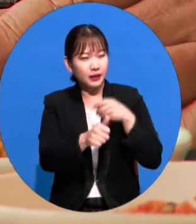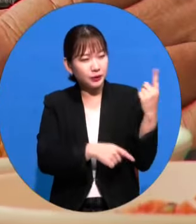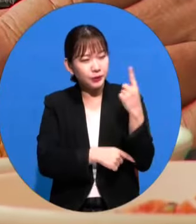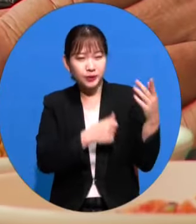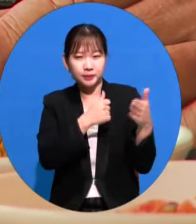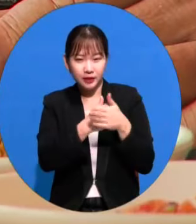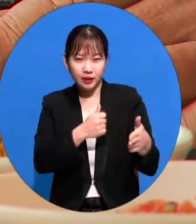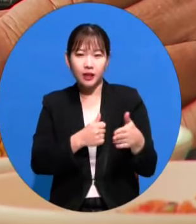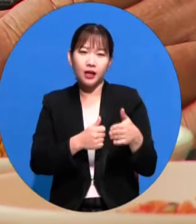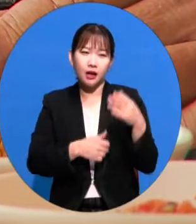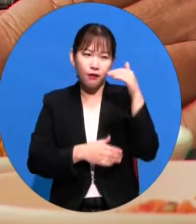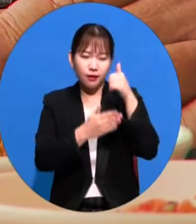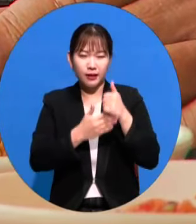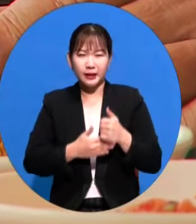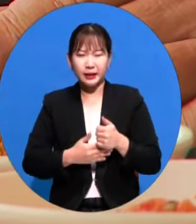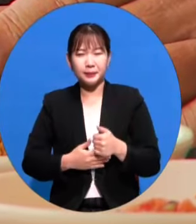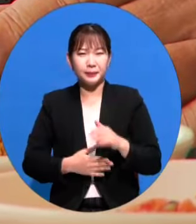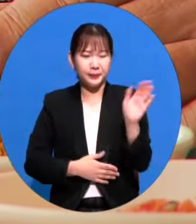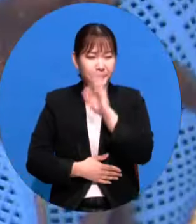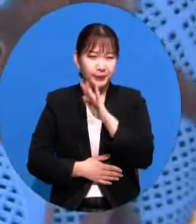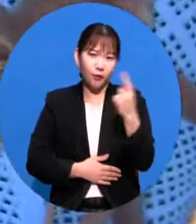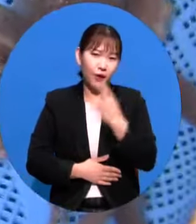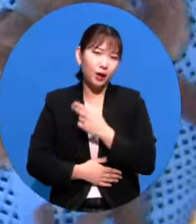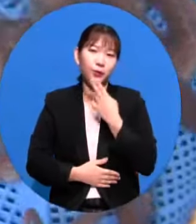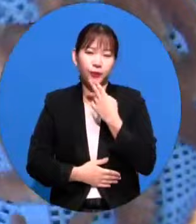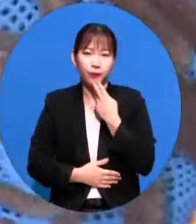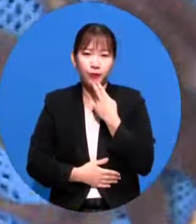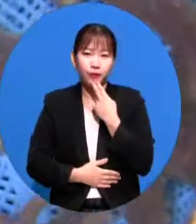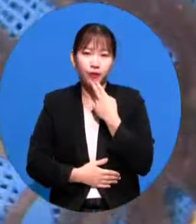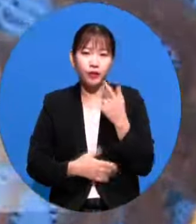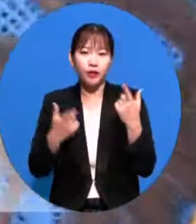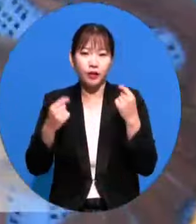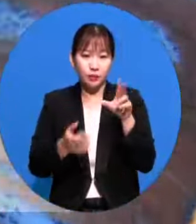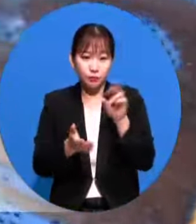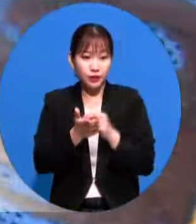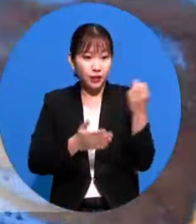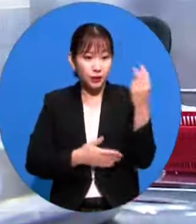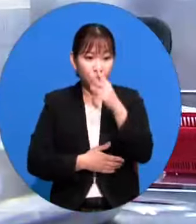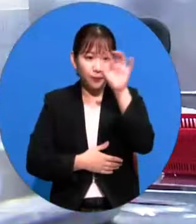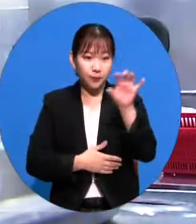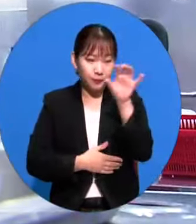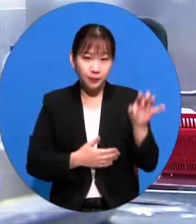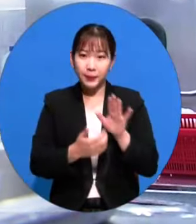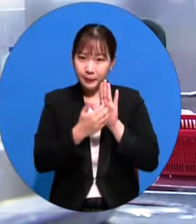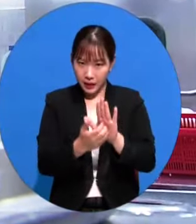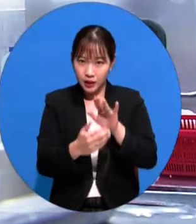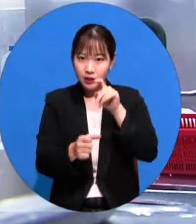등으로 관광객들이 발길을 돌렸습니다. 이 같은 문제가 반복되지 않도록